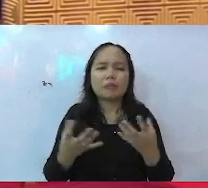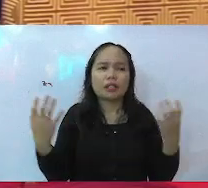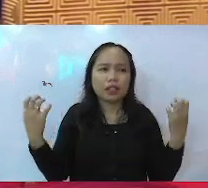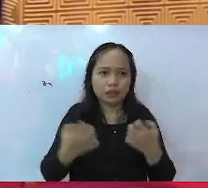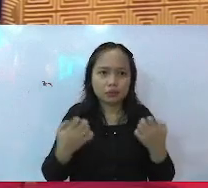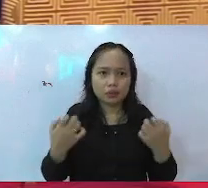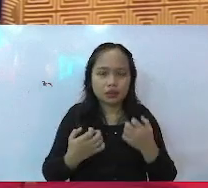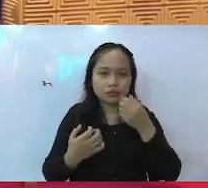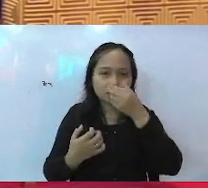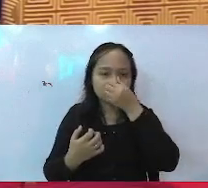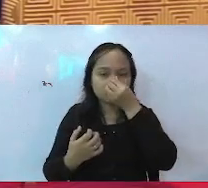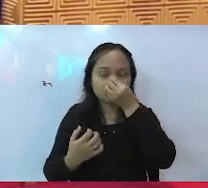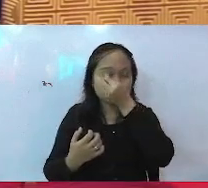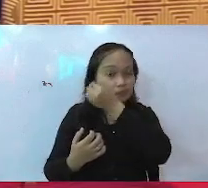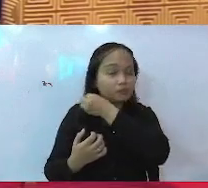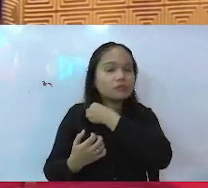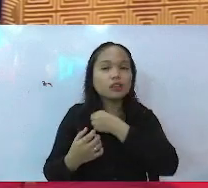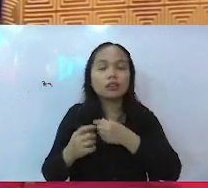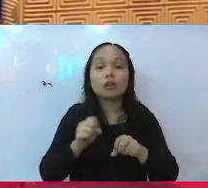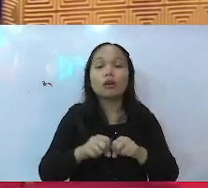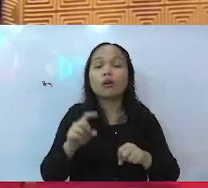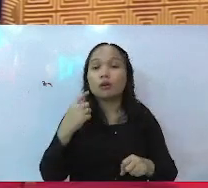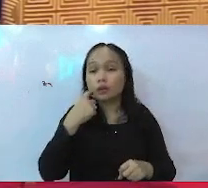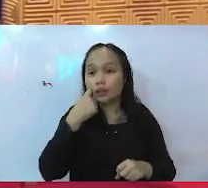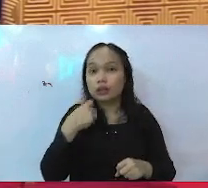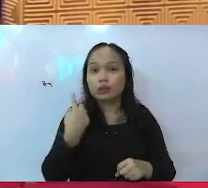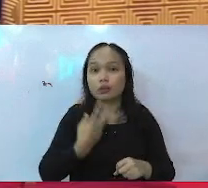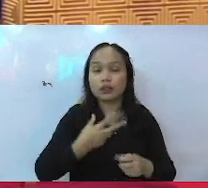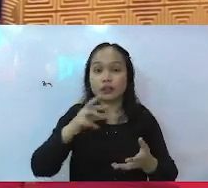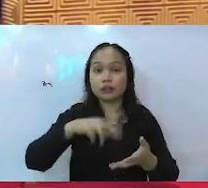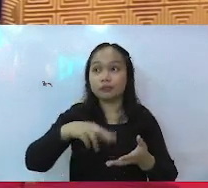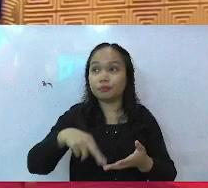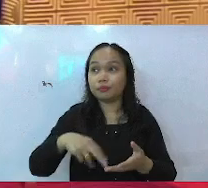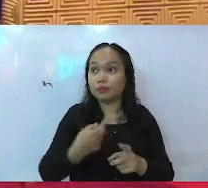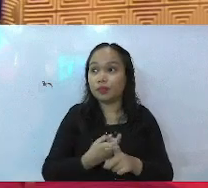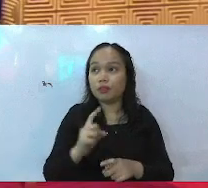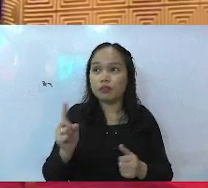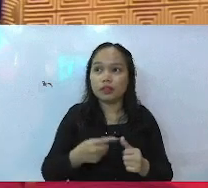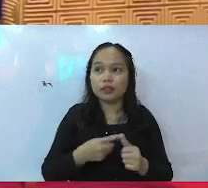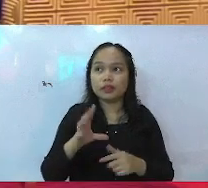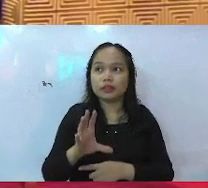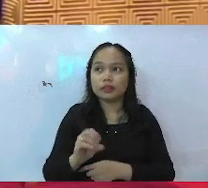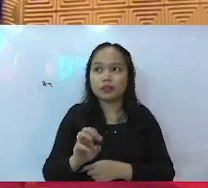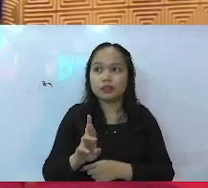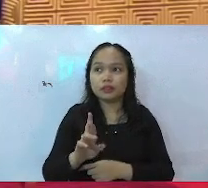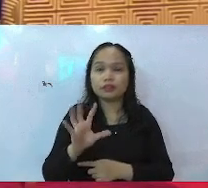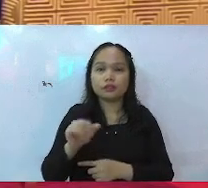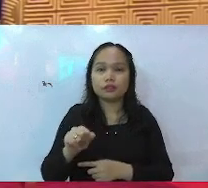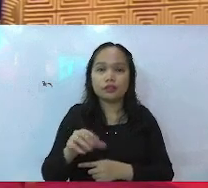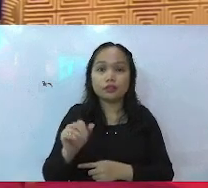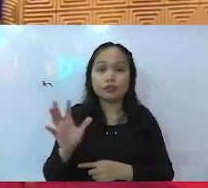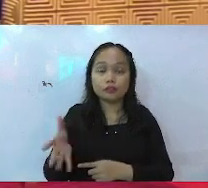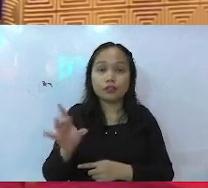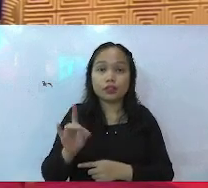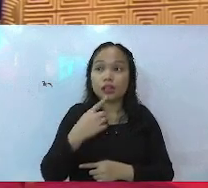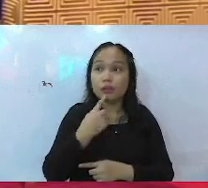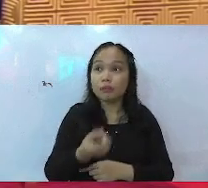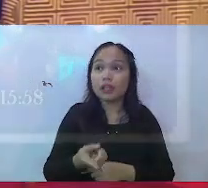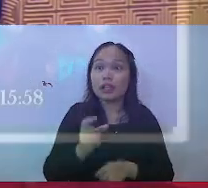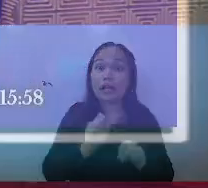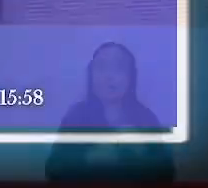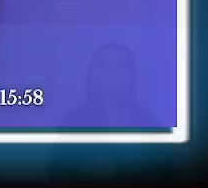nga ganon na lamang going back to our text maliwanag yan sinasabi diyan sa 1 Corinthians 15:58 therefore My